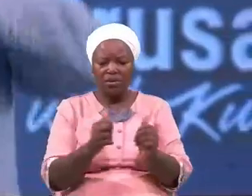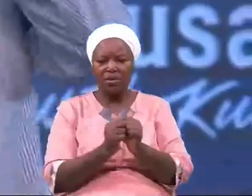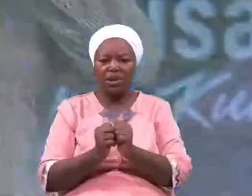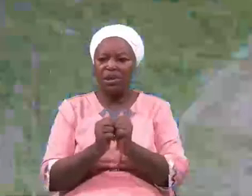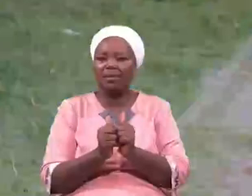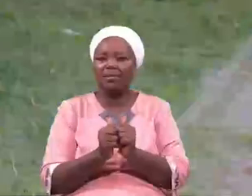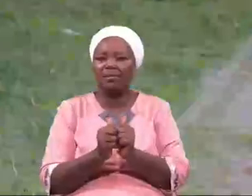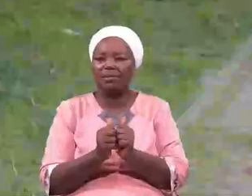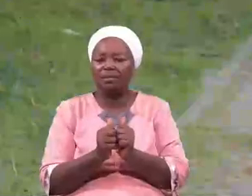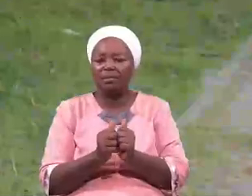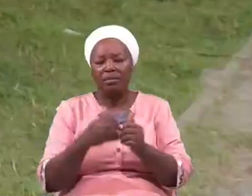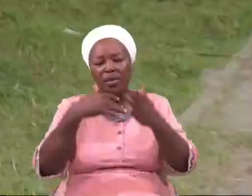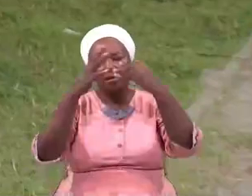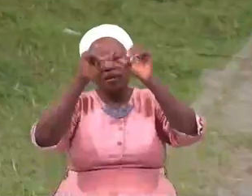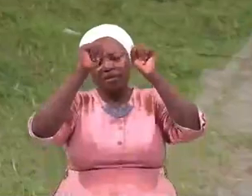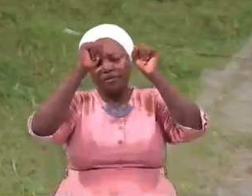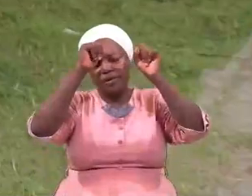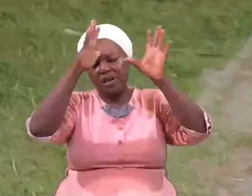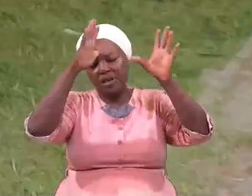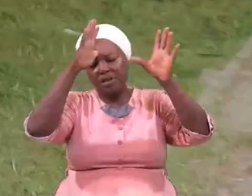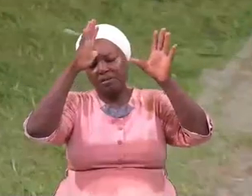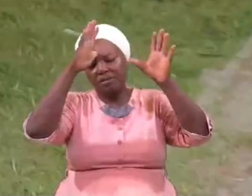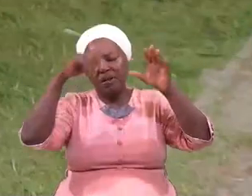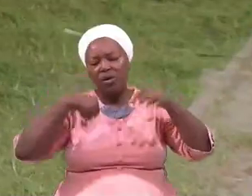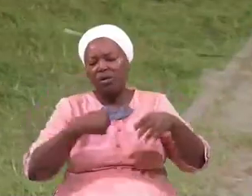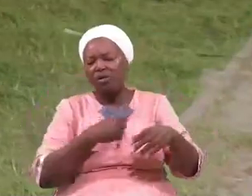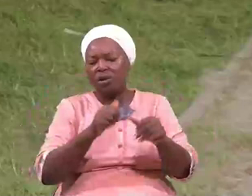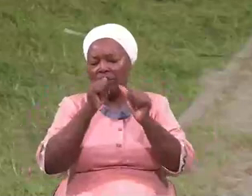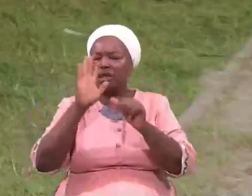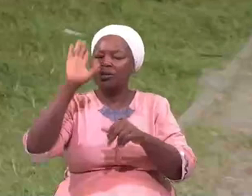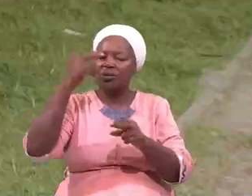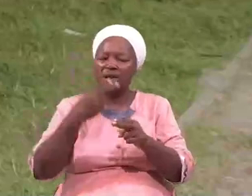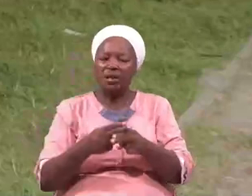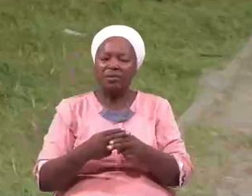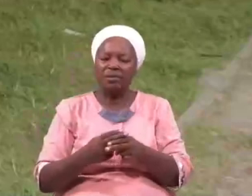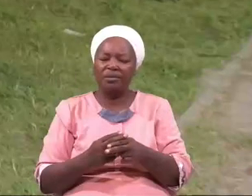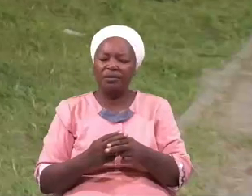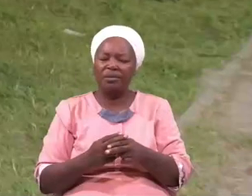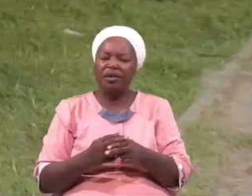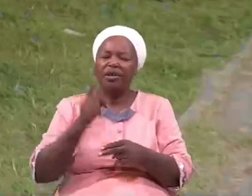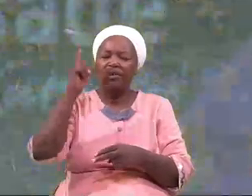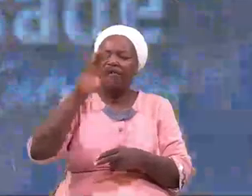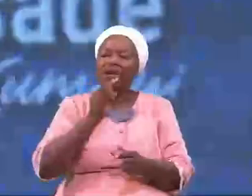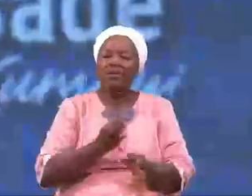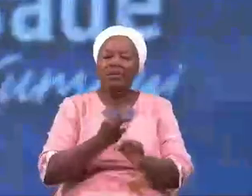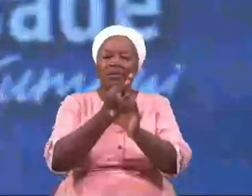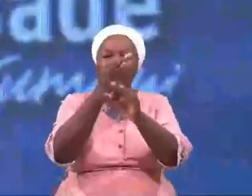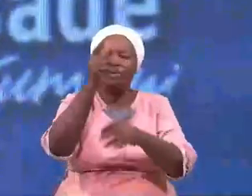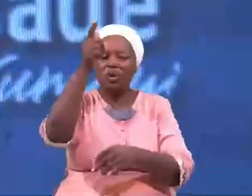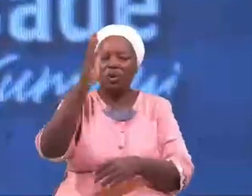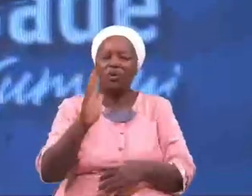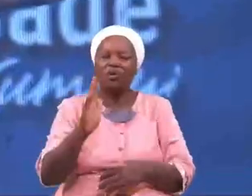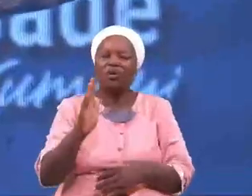Nous prions ensemble. Père céleste, nous bénissons ton nom. Tu es le Dieu